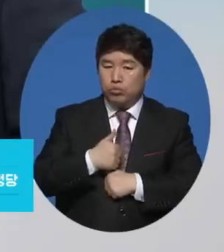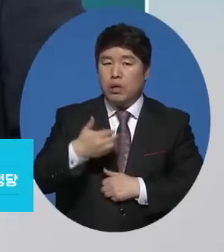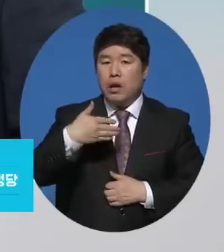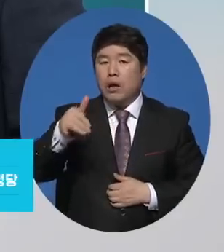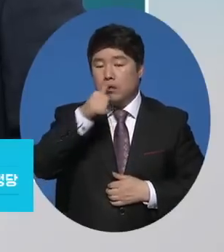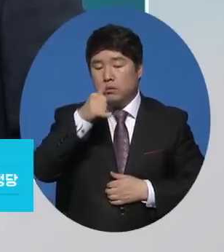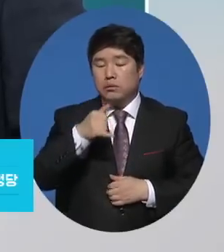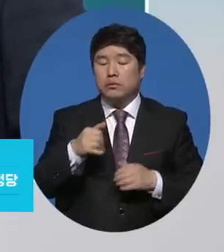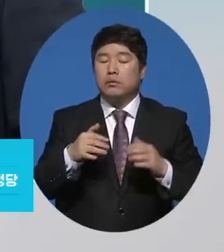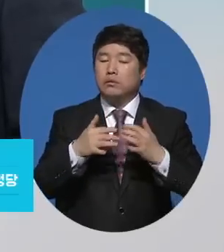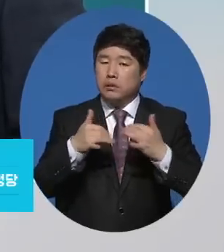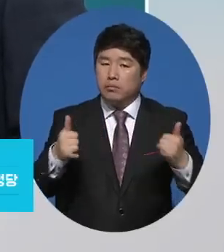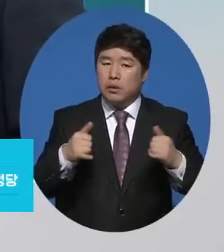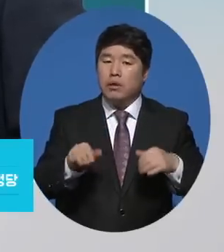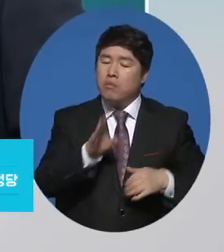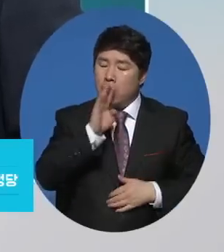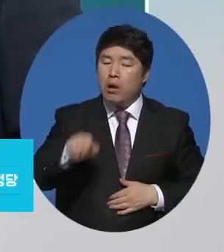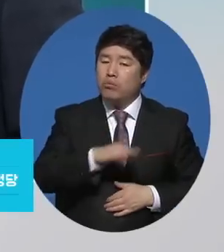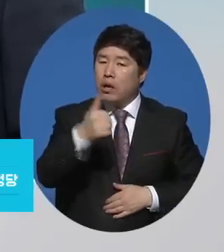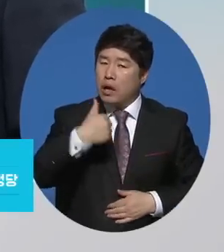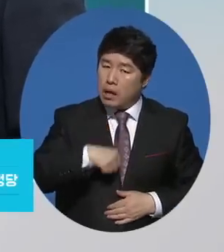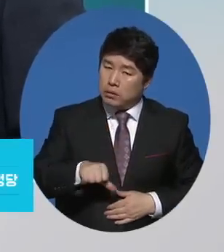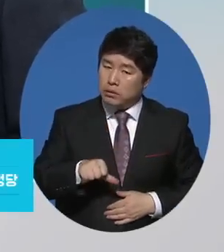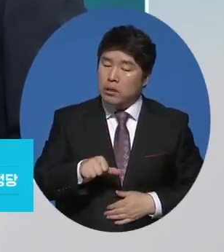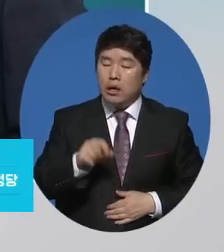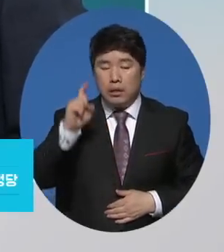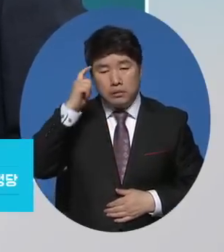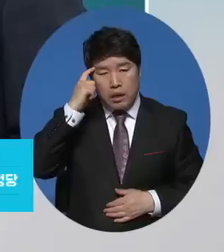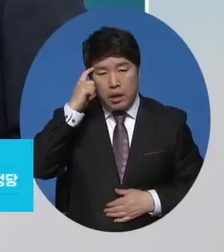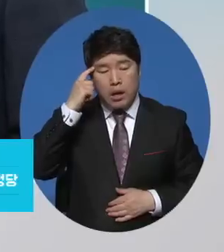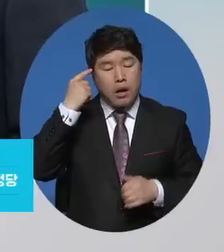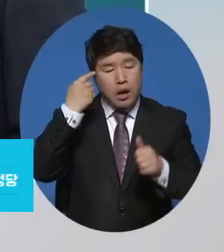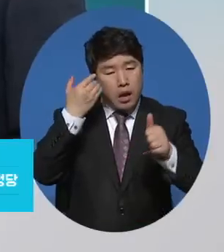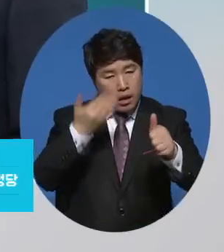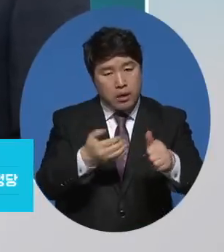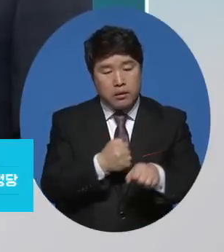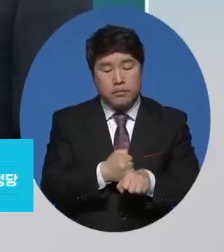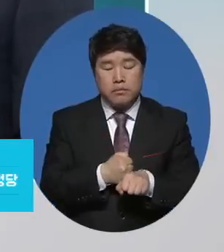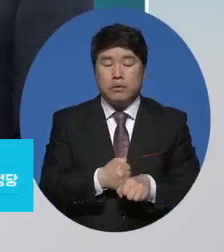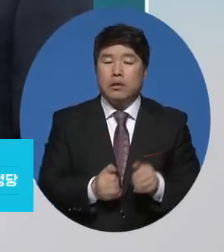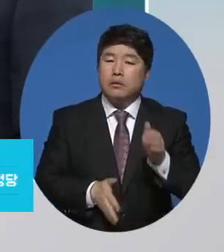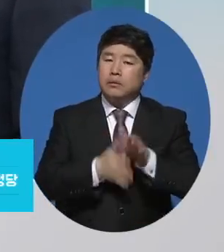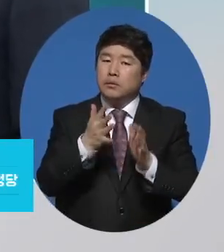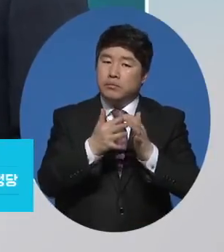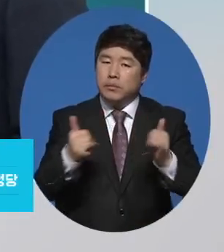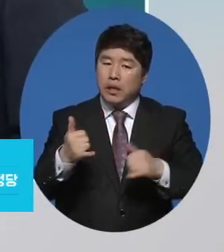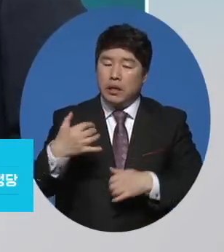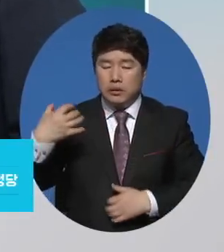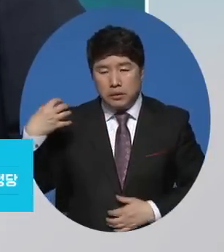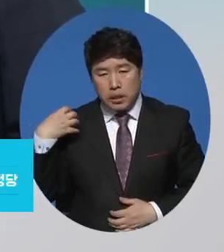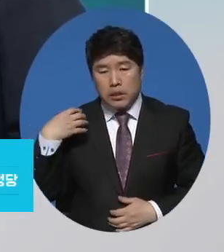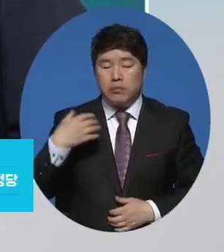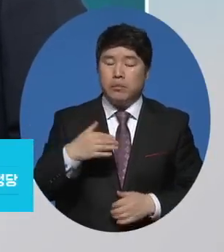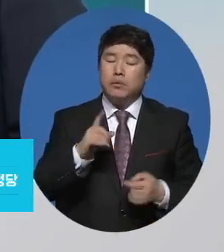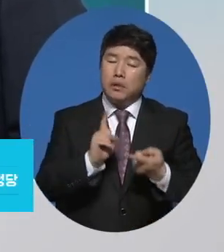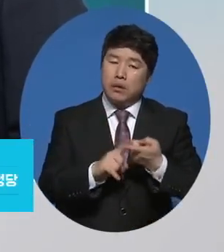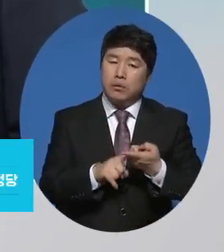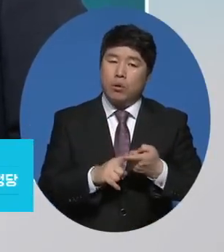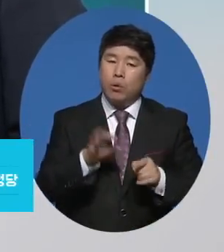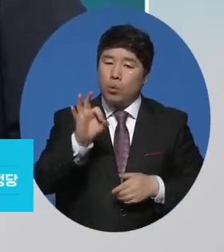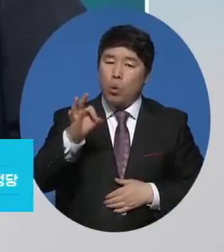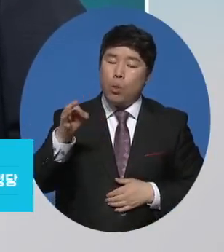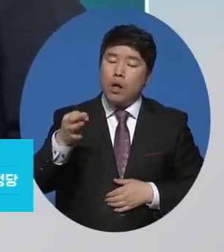병사들이 정말 우리 아들이다 이렇게 생각할 건지 그게 시민의 의무 시민의 책임을 이렇게